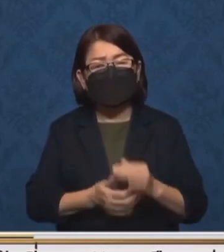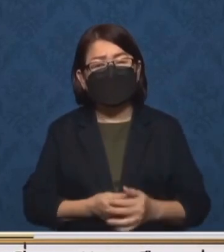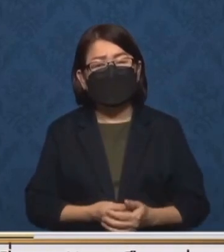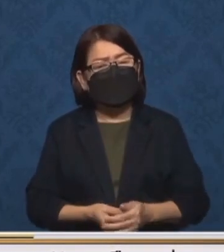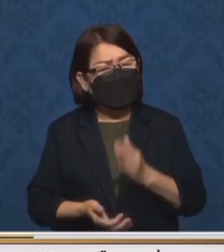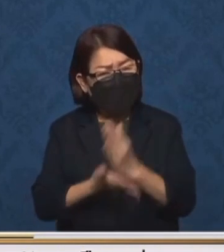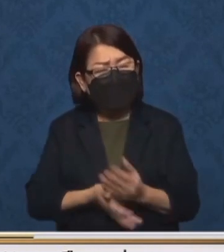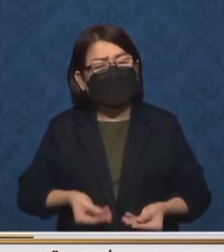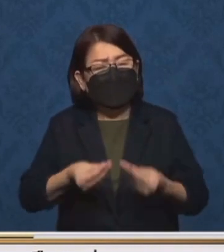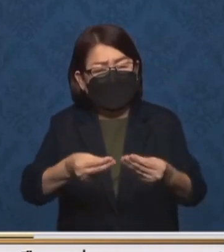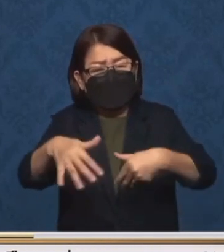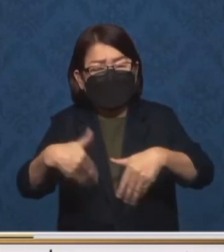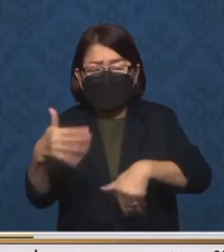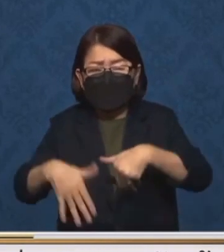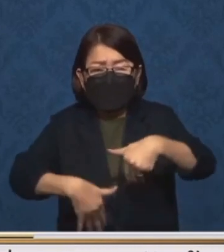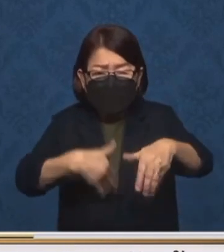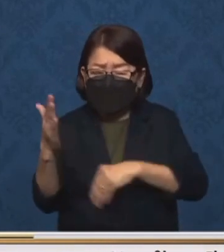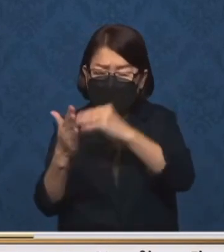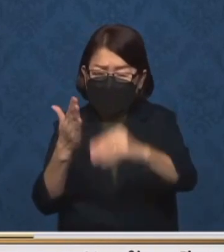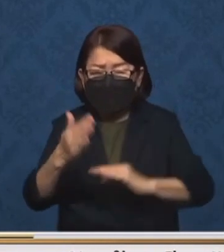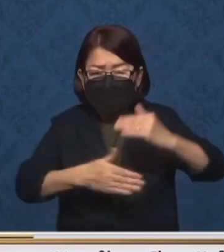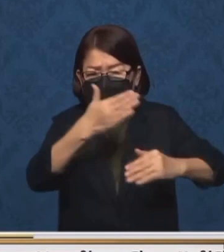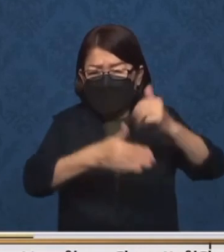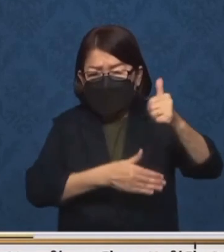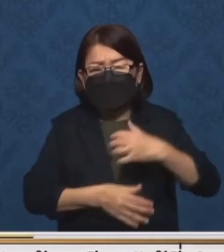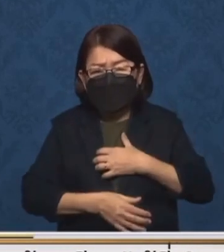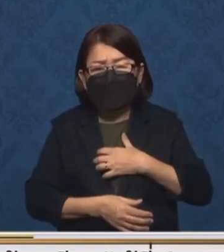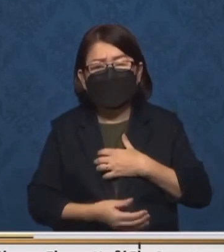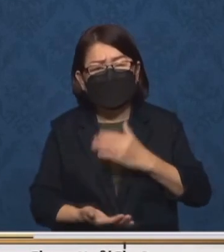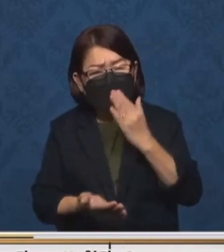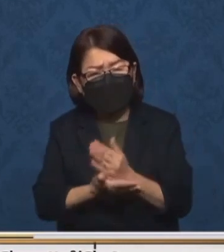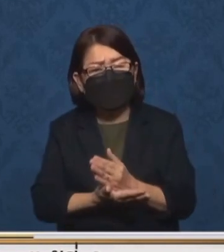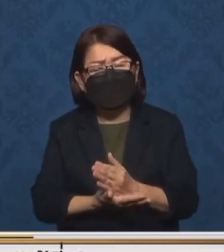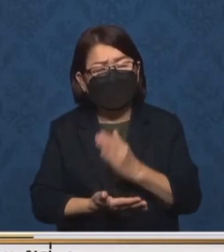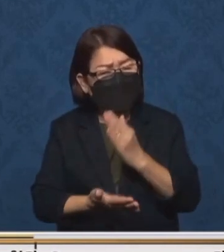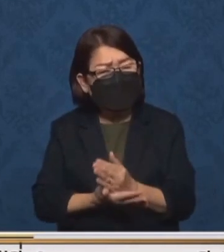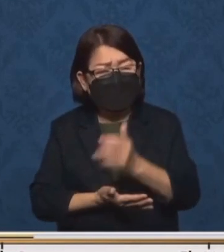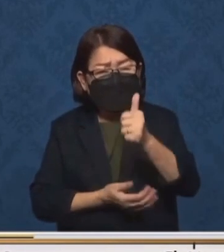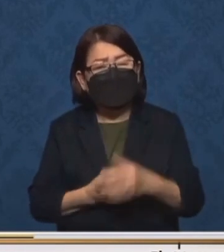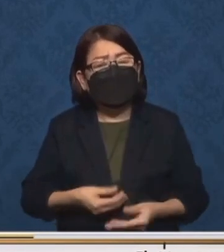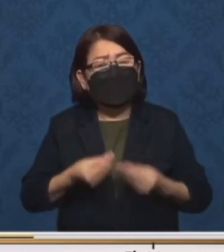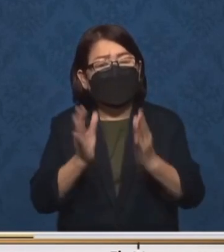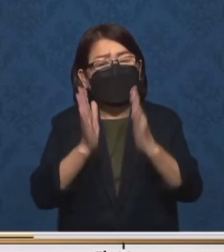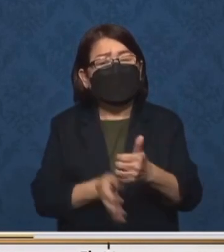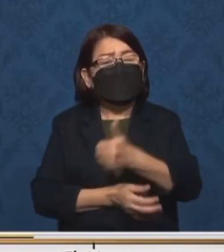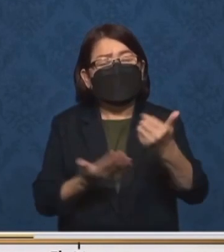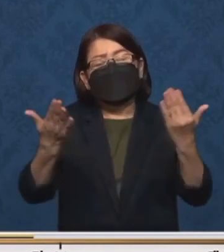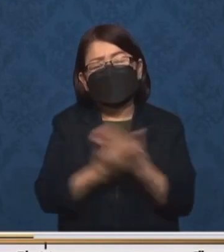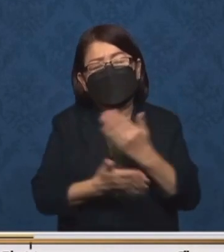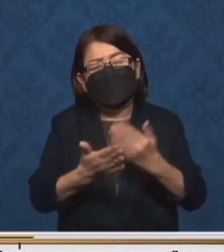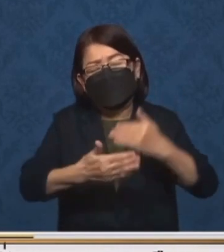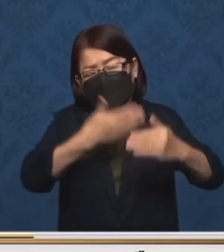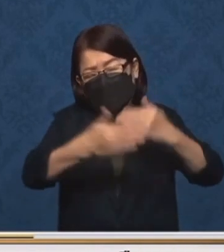ให้ความหวังให้ประเทศไทยเดินหนาอีครั้งหยุดเยี่ยบเลขประเทศและใหคนอื่นมาเยี่ยบเขาเลงประเทศไทย